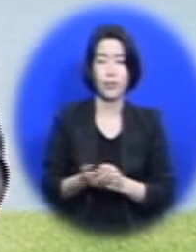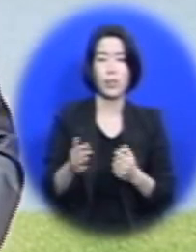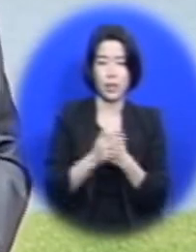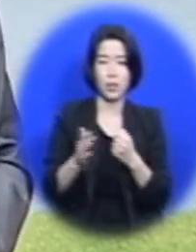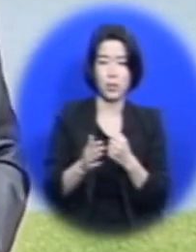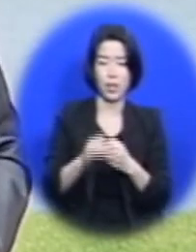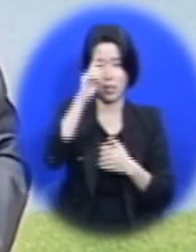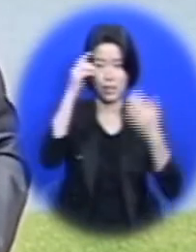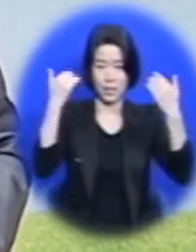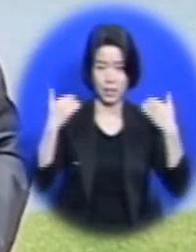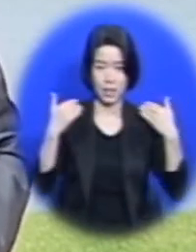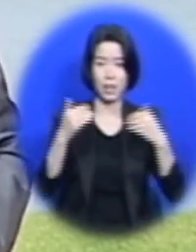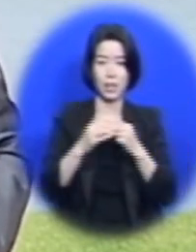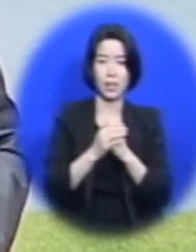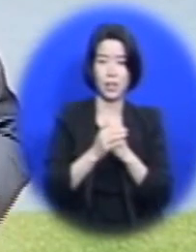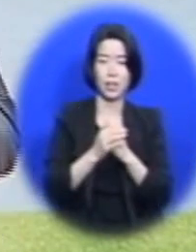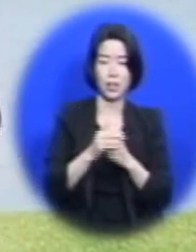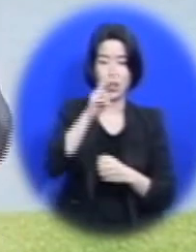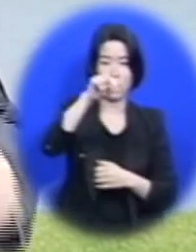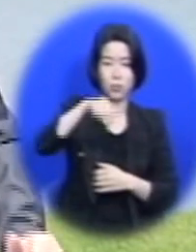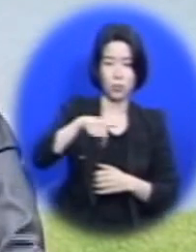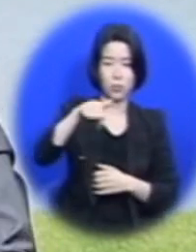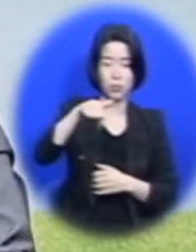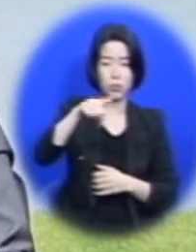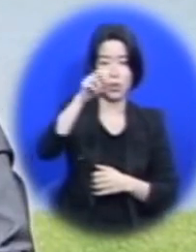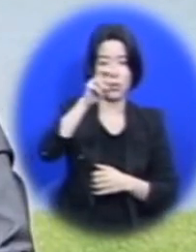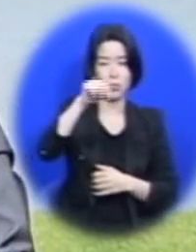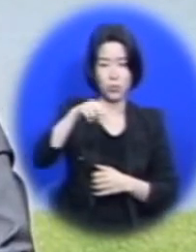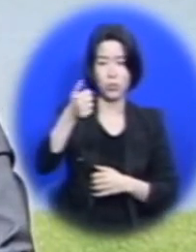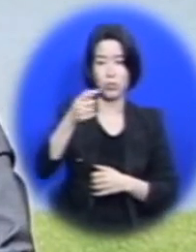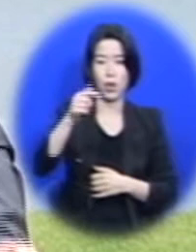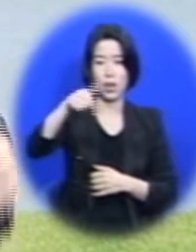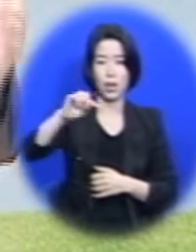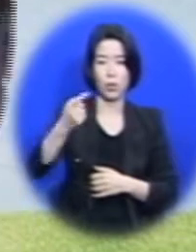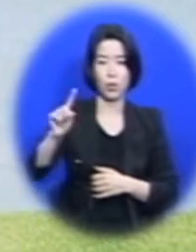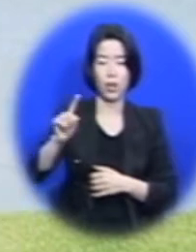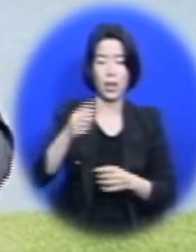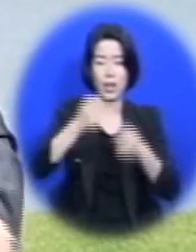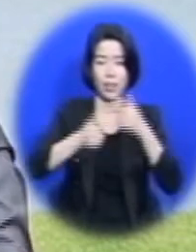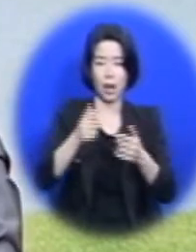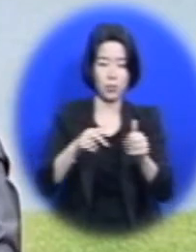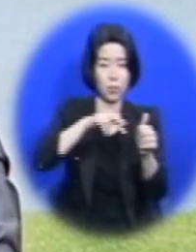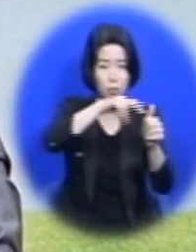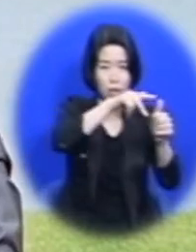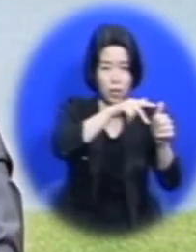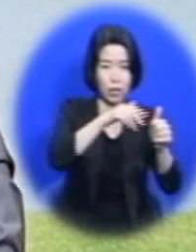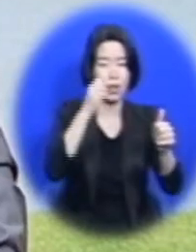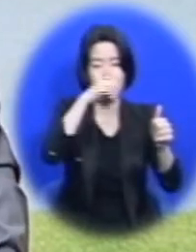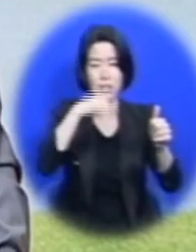그래서 삭개오가 무화과나무에 올라갑니다. 그냥 얼굴이라도 한번 보려고.